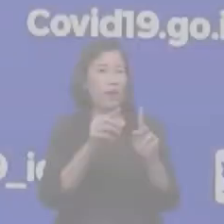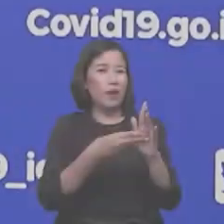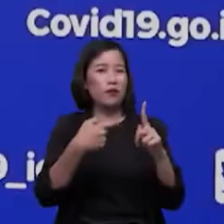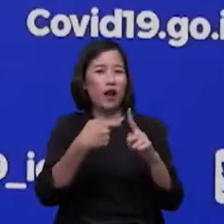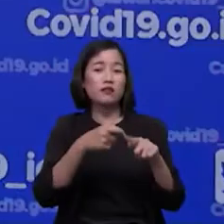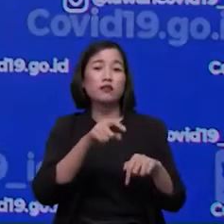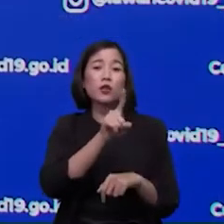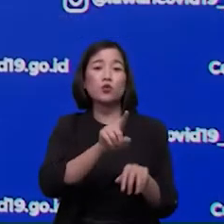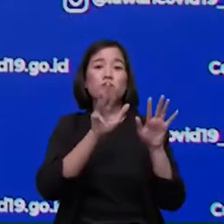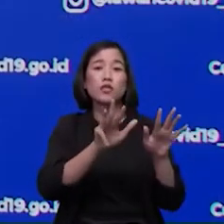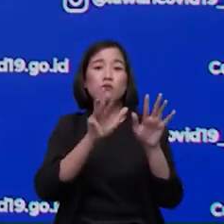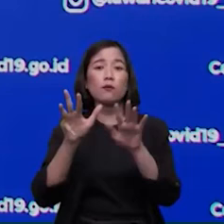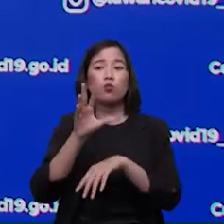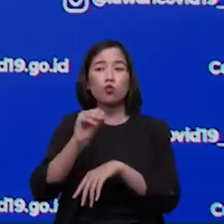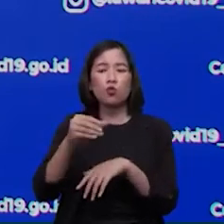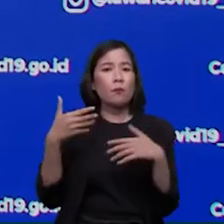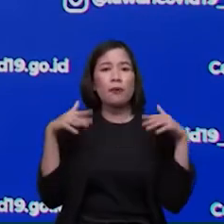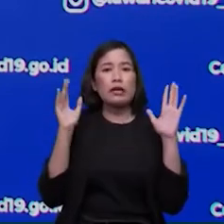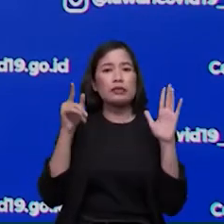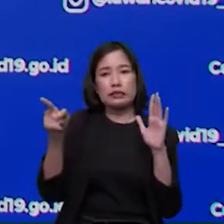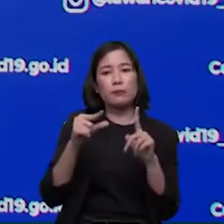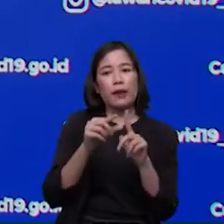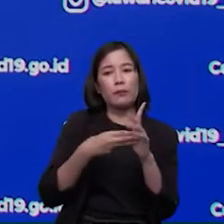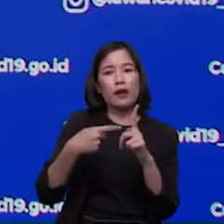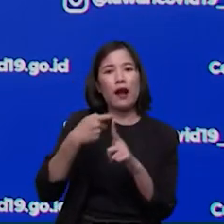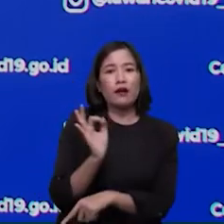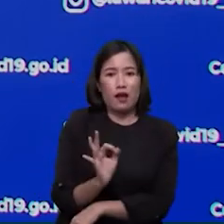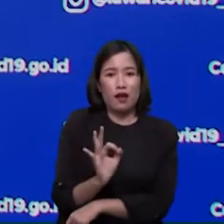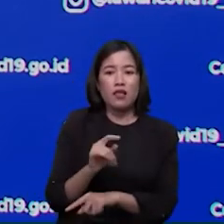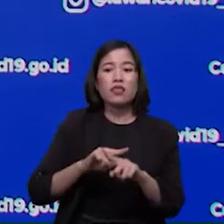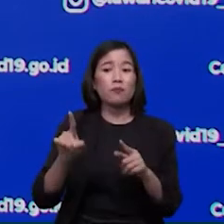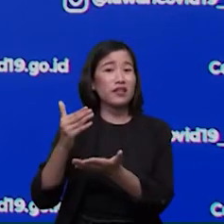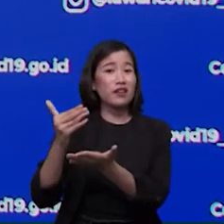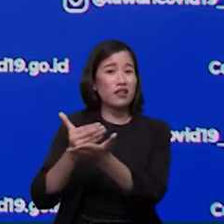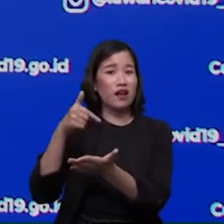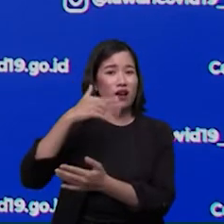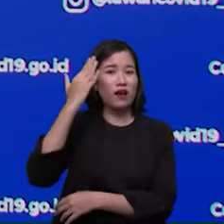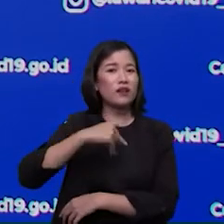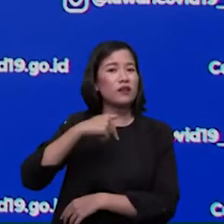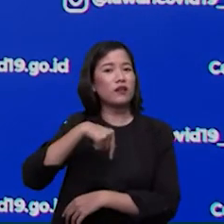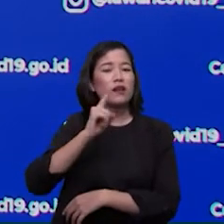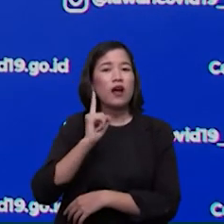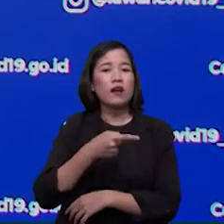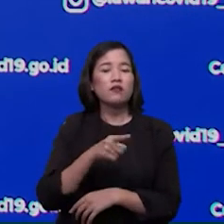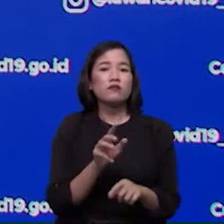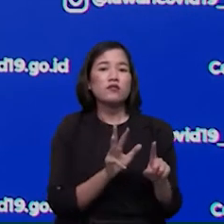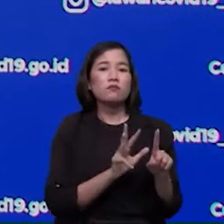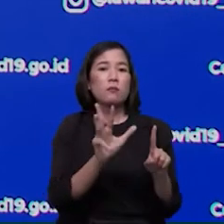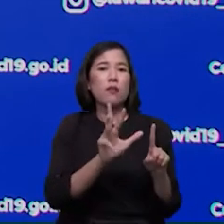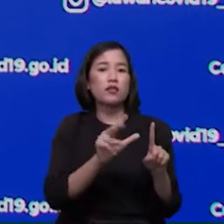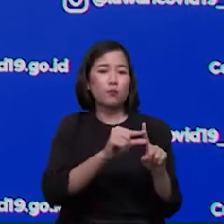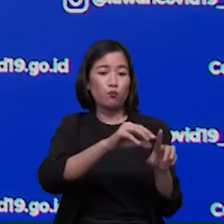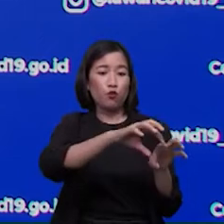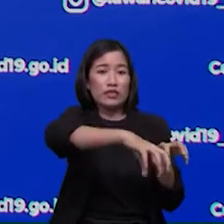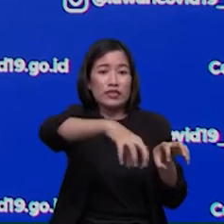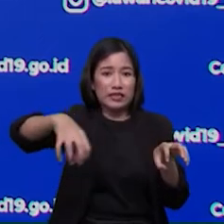Dan berdasarkan data dari siagapmk.id, per hari ini terdapat 19 provinsi